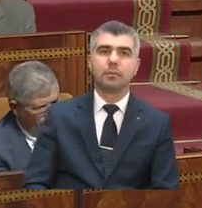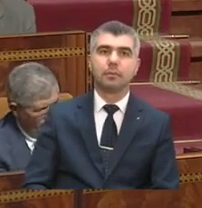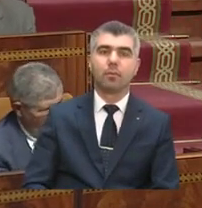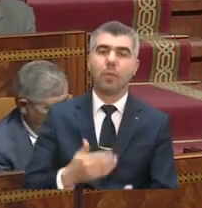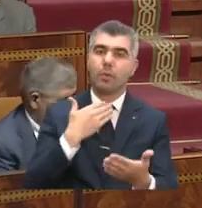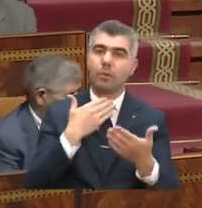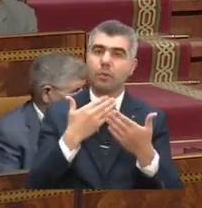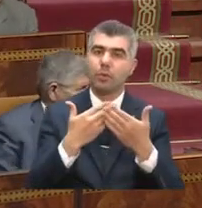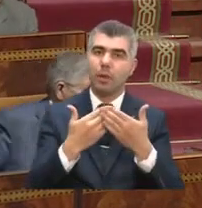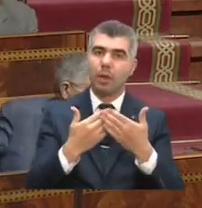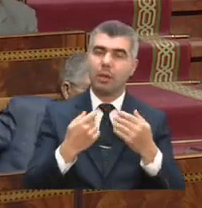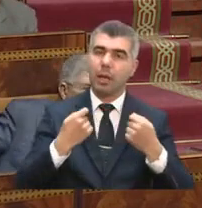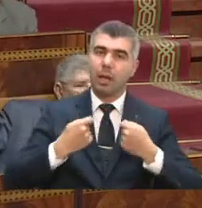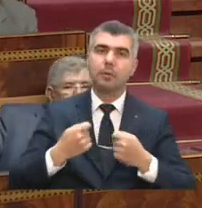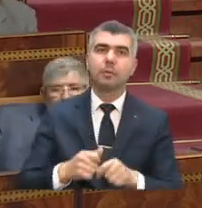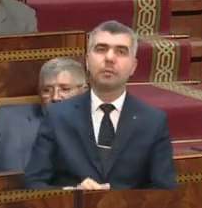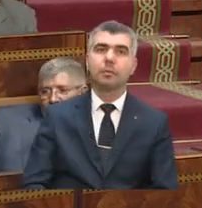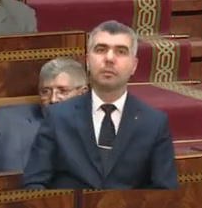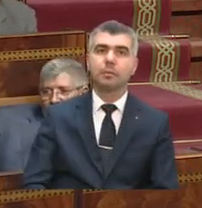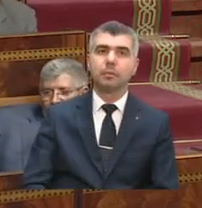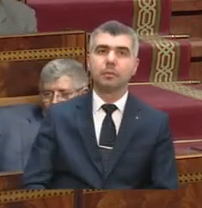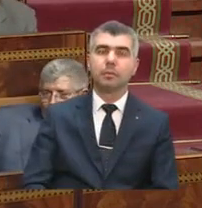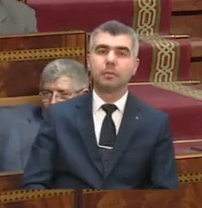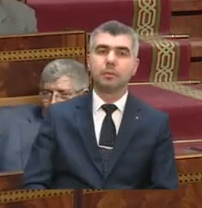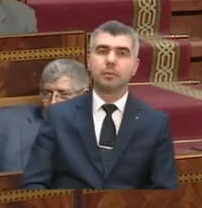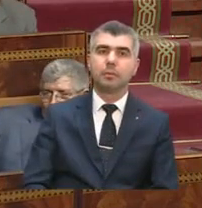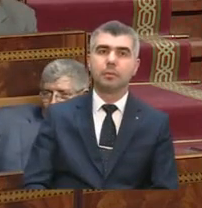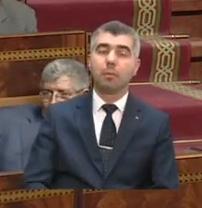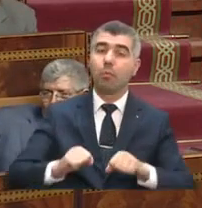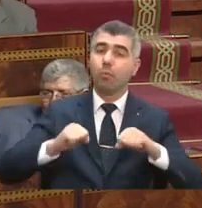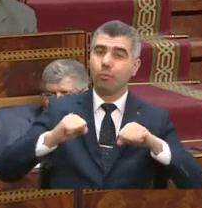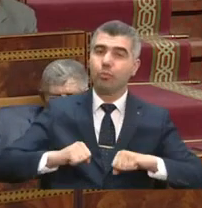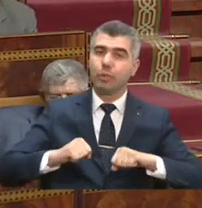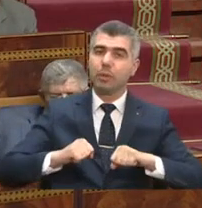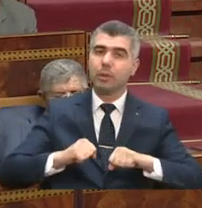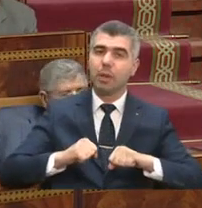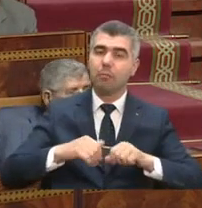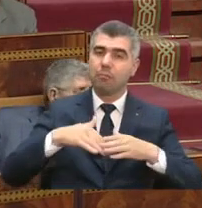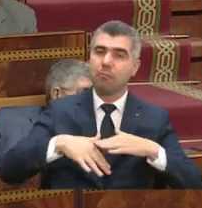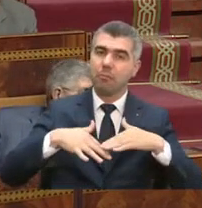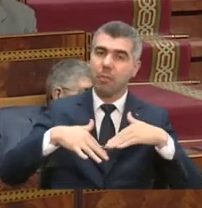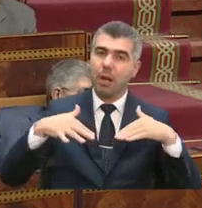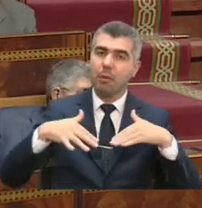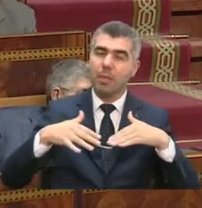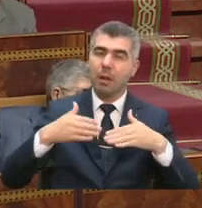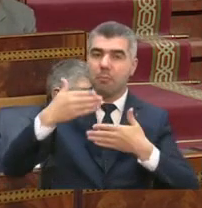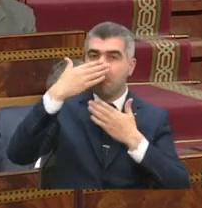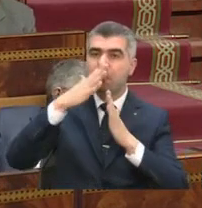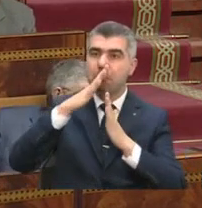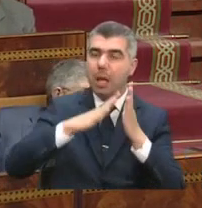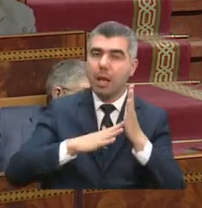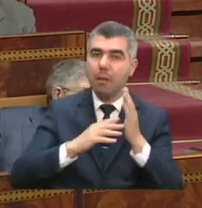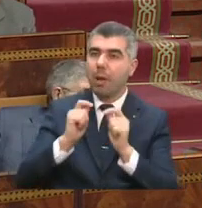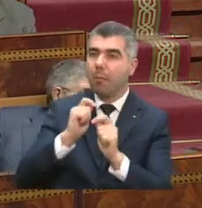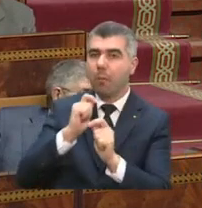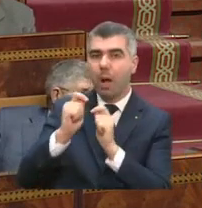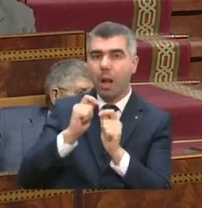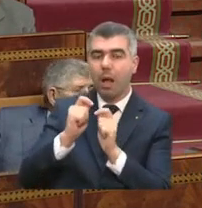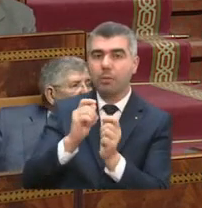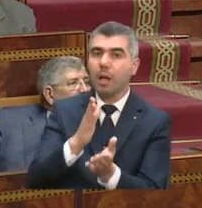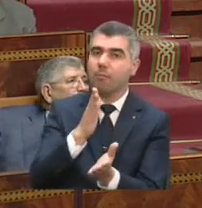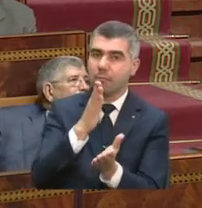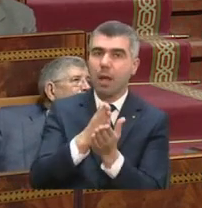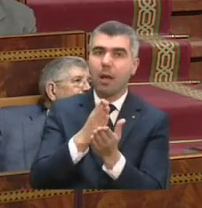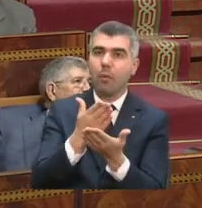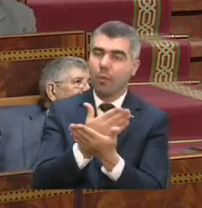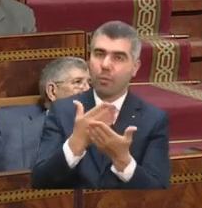شكرا السيد الرئيس. أنا كنظن هذا المجلس الموقر المغاربة كينتظر منه نقاش جدي